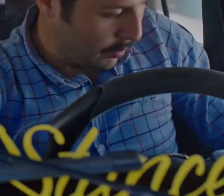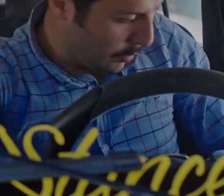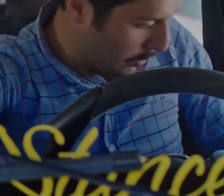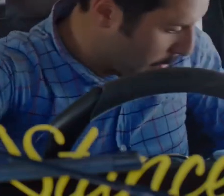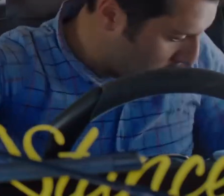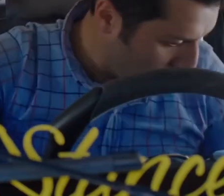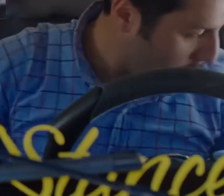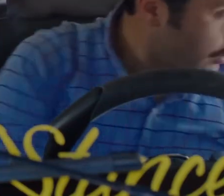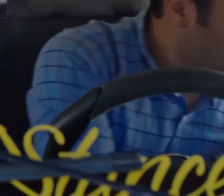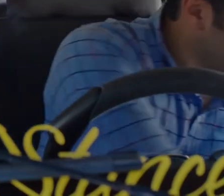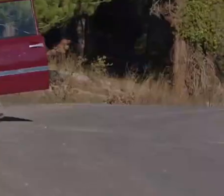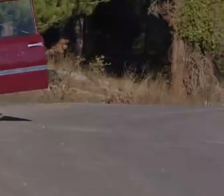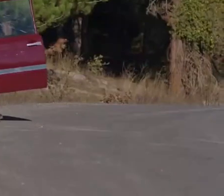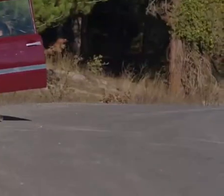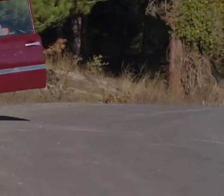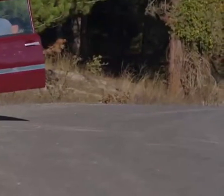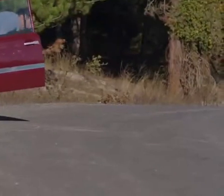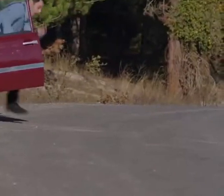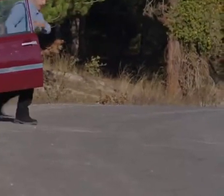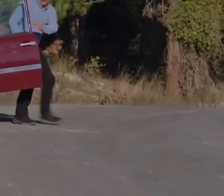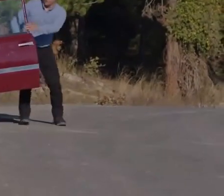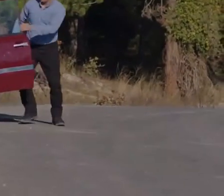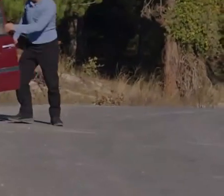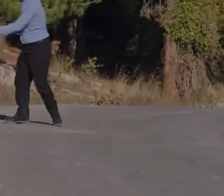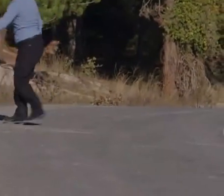Gözlerini kırpıp kemerini çözdü.